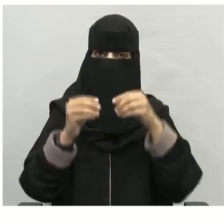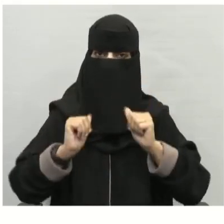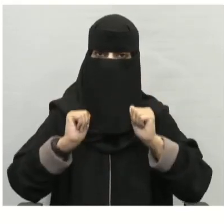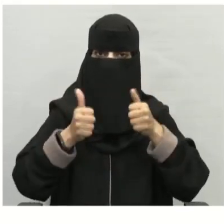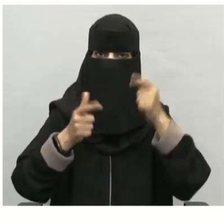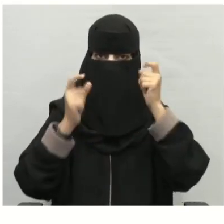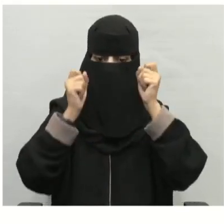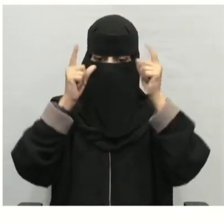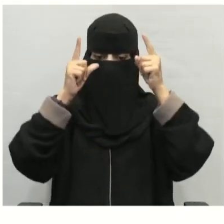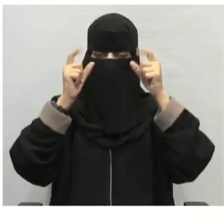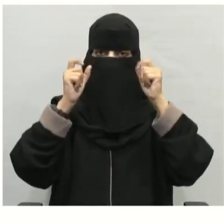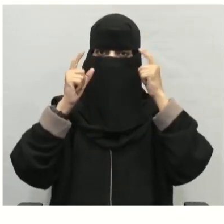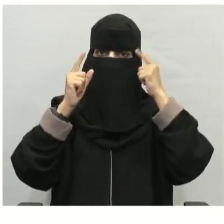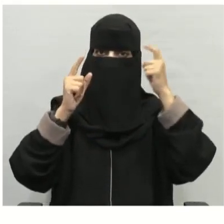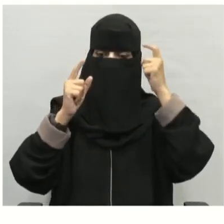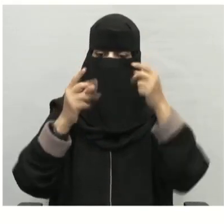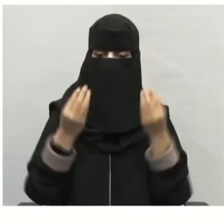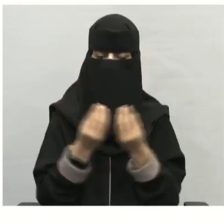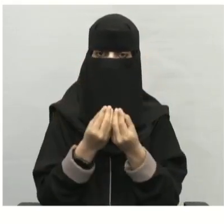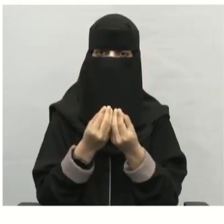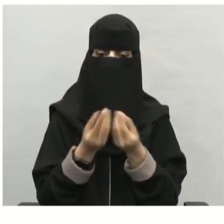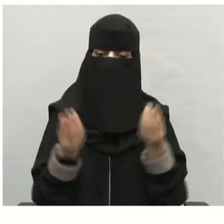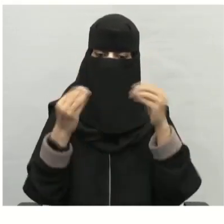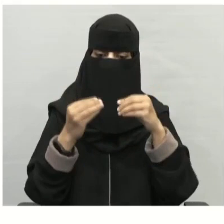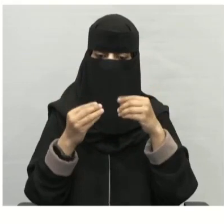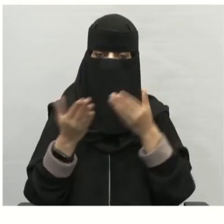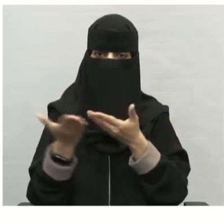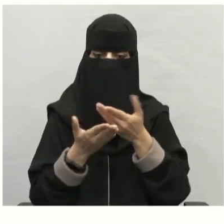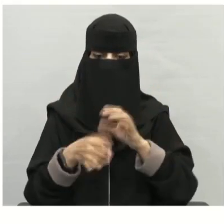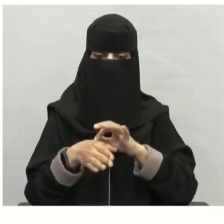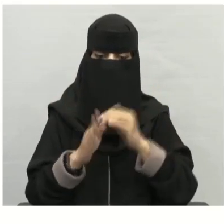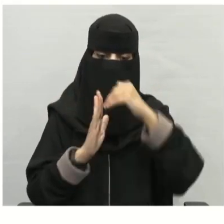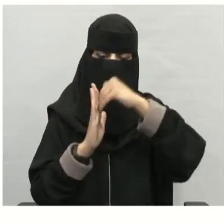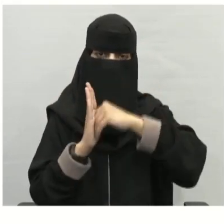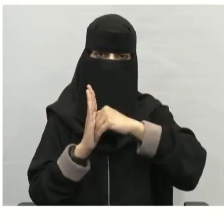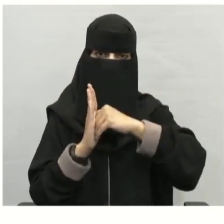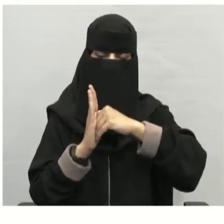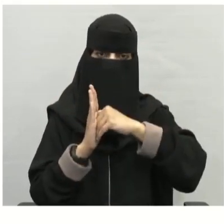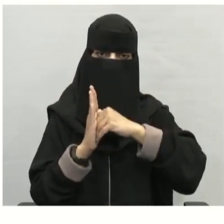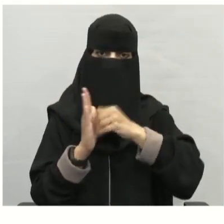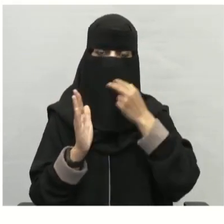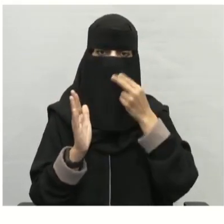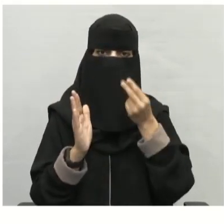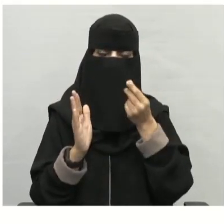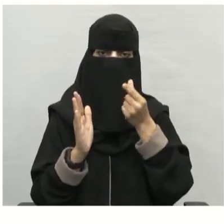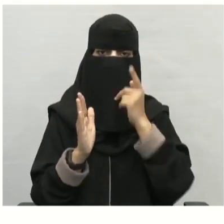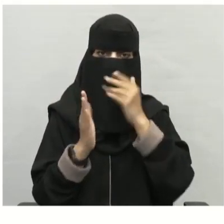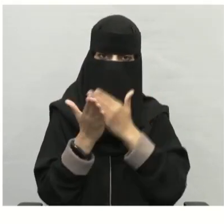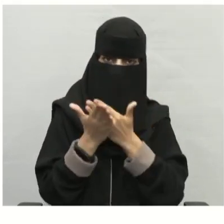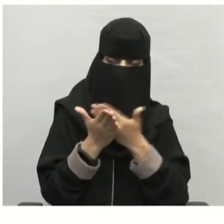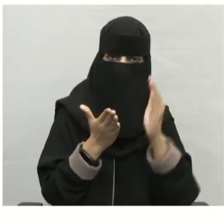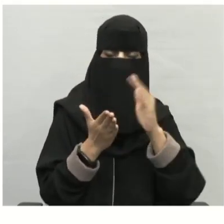الادراكيه ونشاط الذهن زياده حساسيه الخلايا للانسولين اي تقي باذن الله